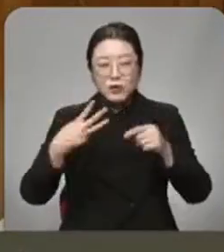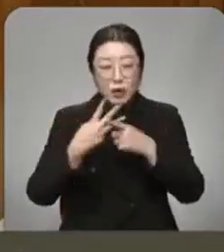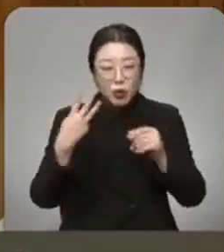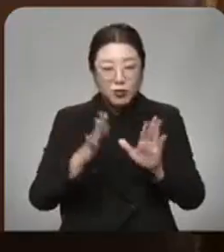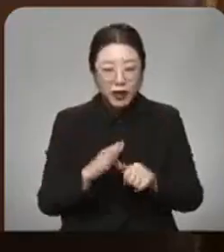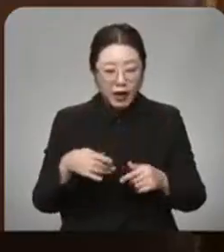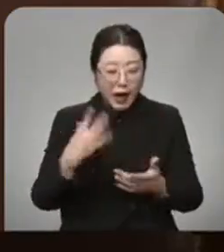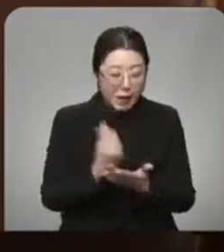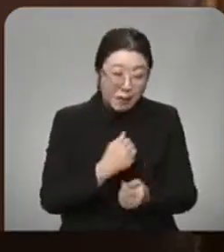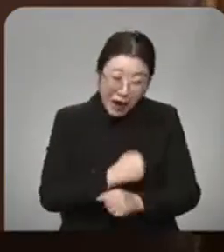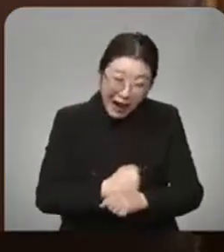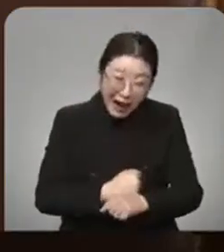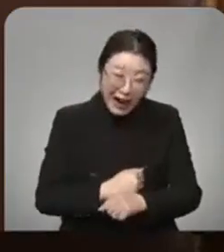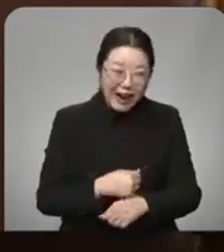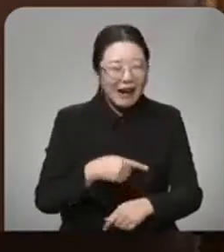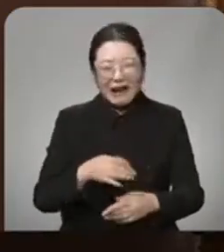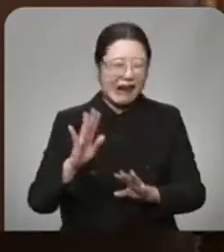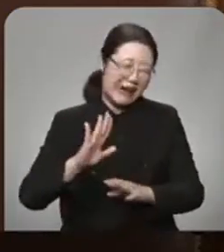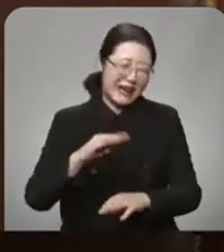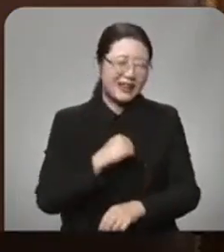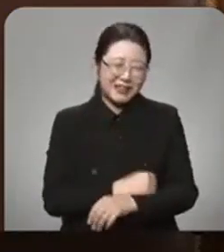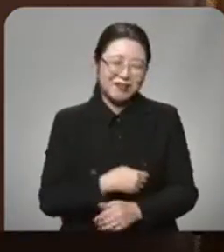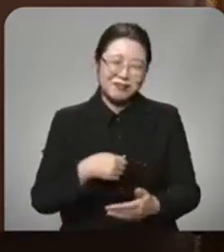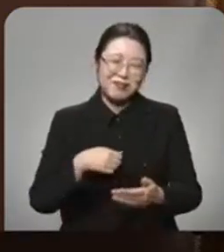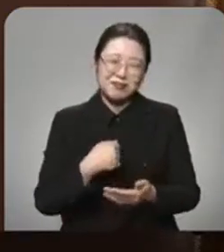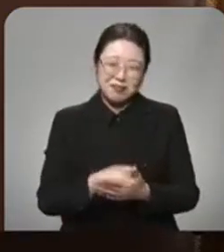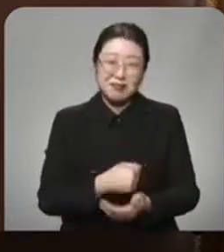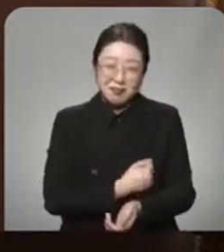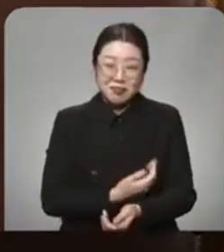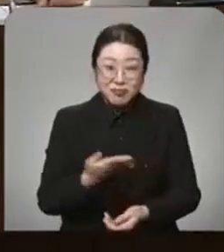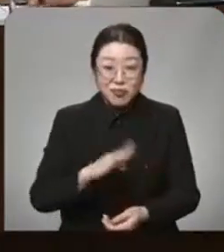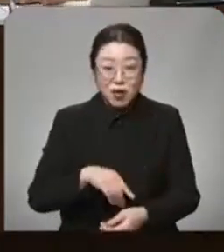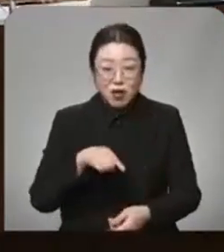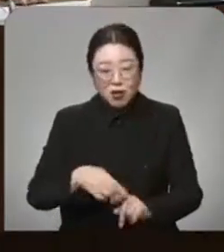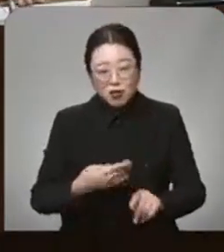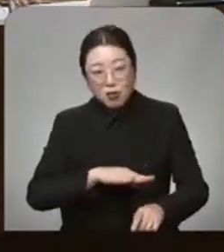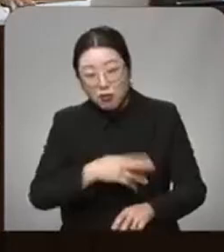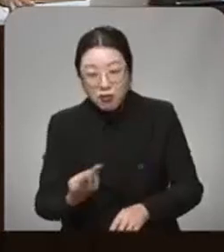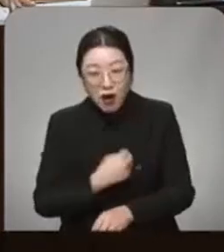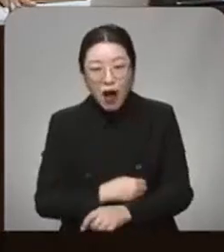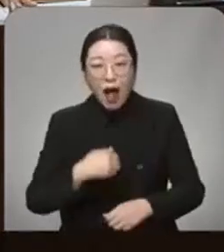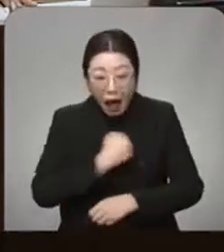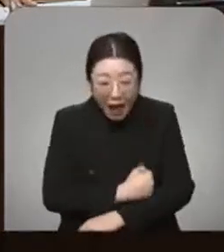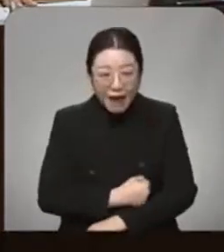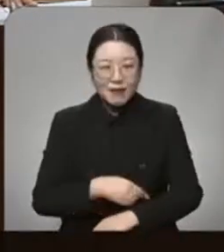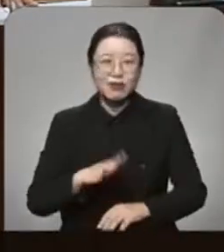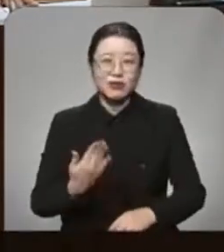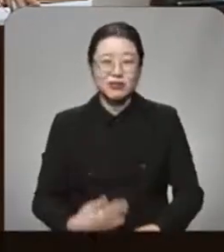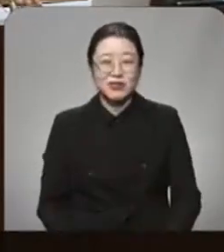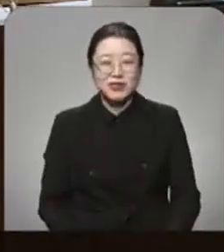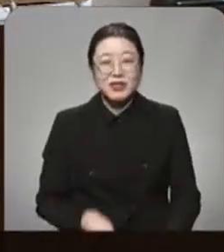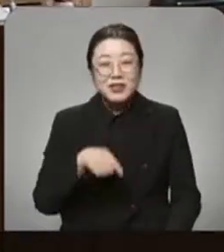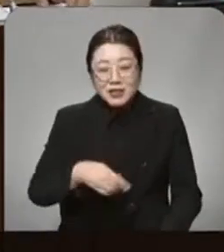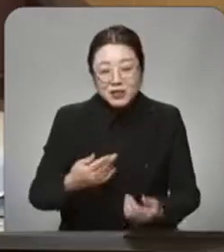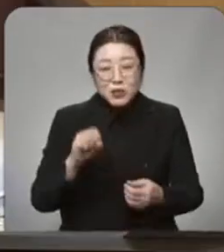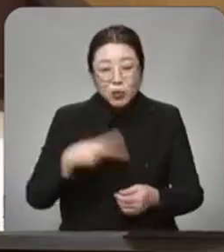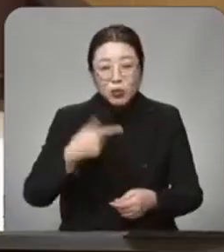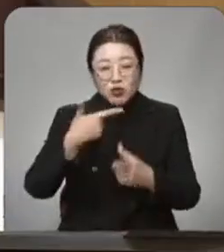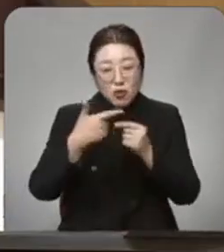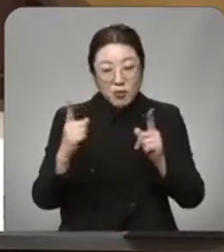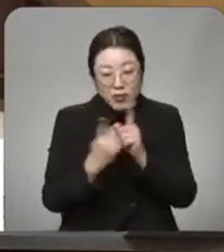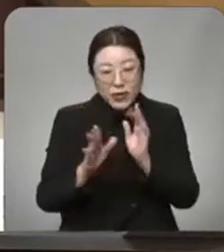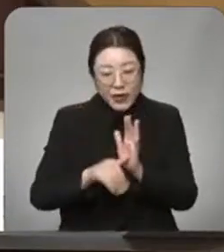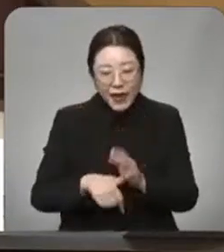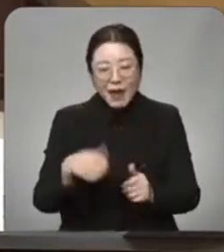공공배달앱 신설을 검토했다가 추진하지 않기로 가닥을 잡았는데 이게 뒤집힌 겁니다. 특히 이 사전 만남에 당시